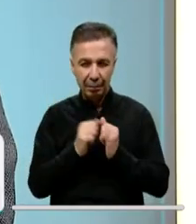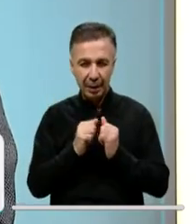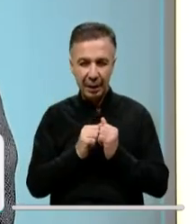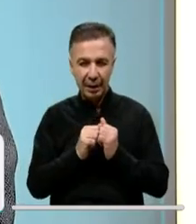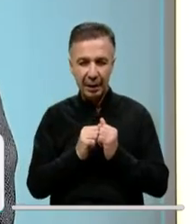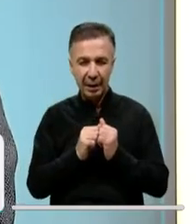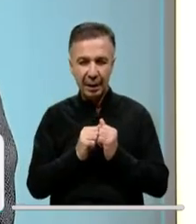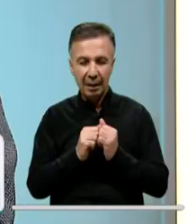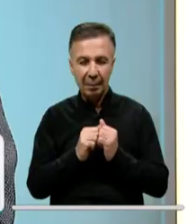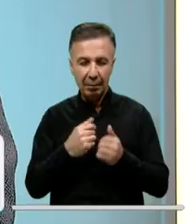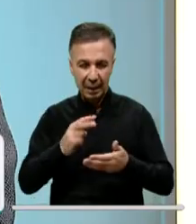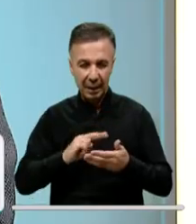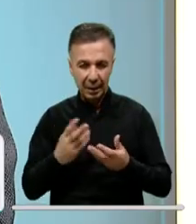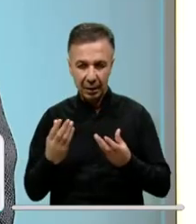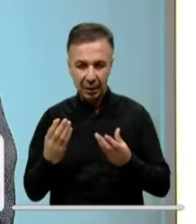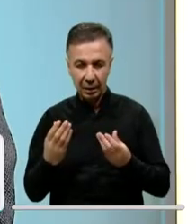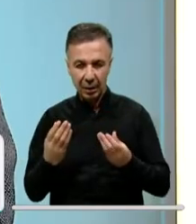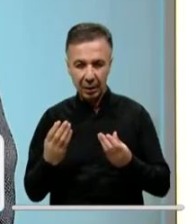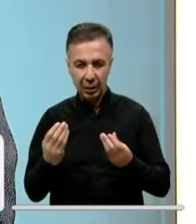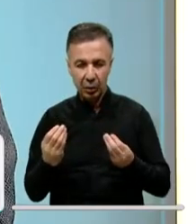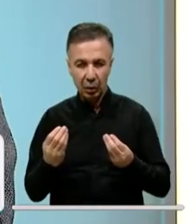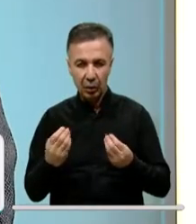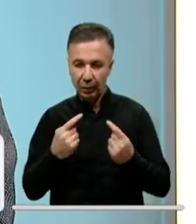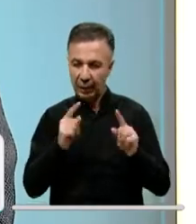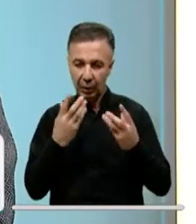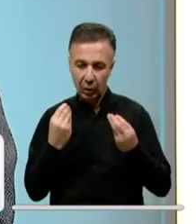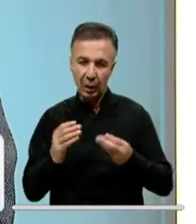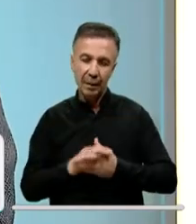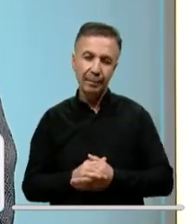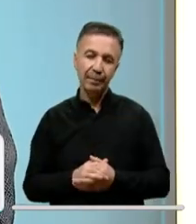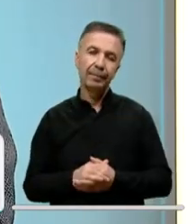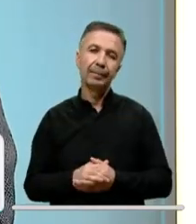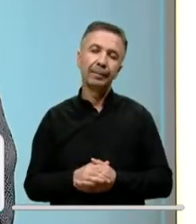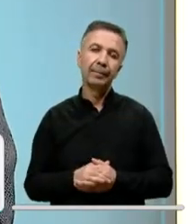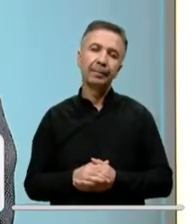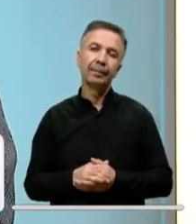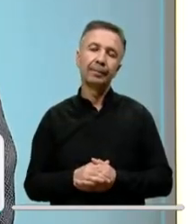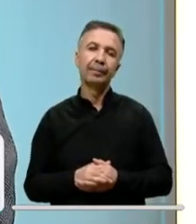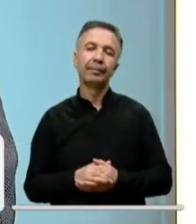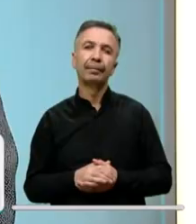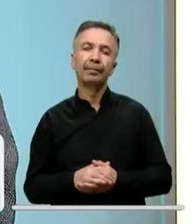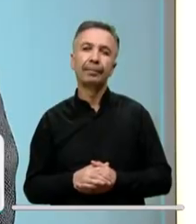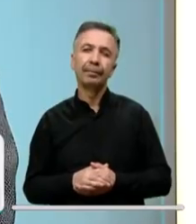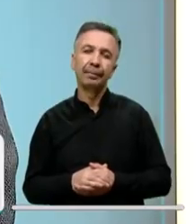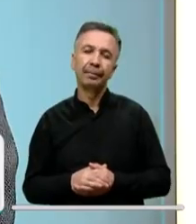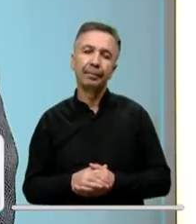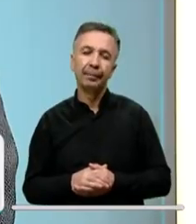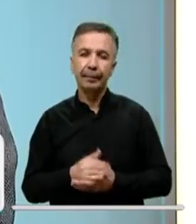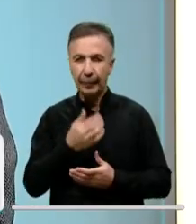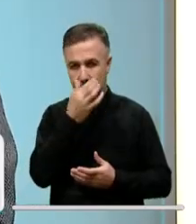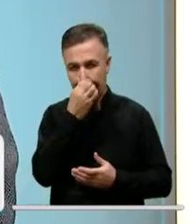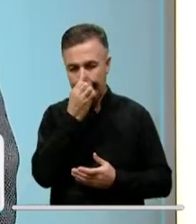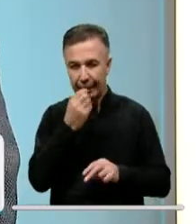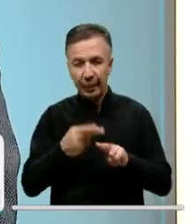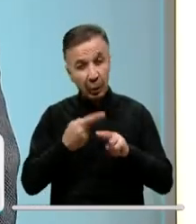Bunlar Arapçada müşterek kelime veya usul fıkıh ilminde müşterek kelimeler de denilir.